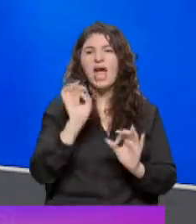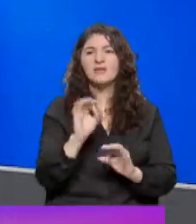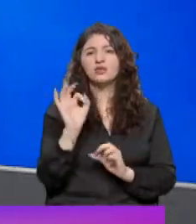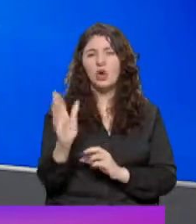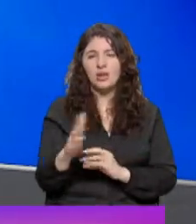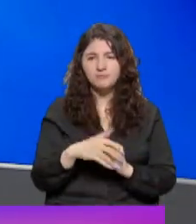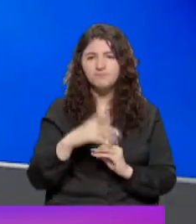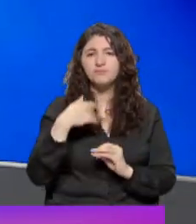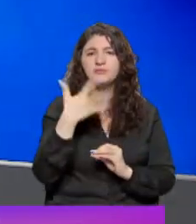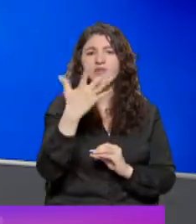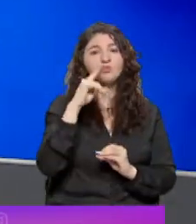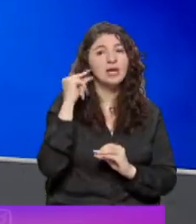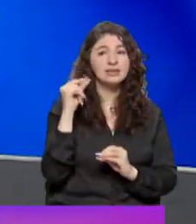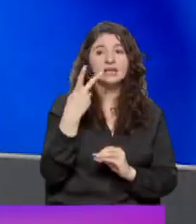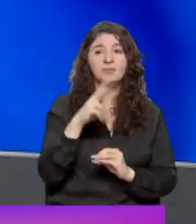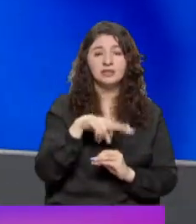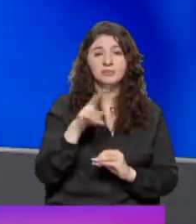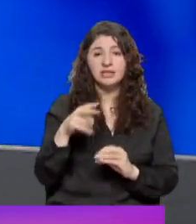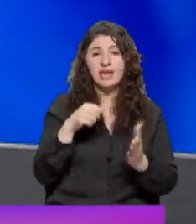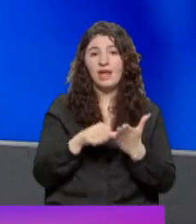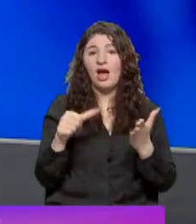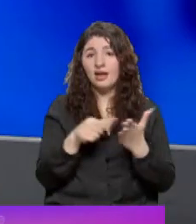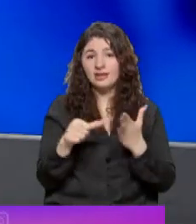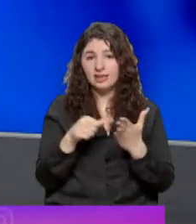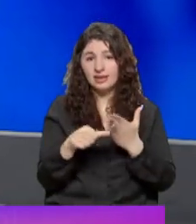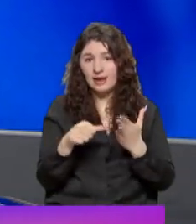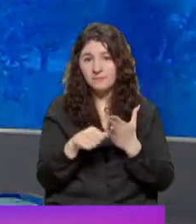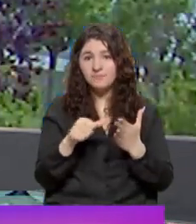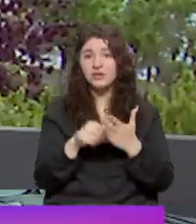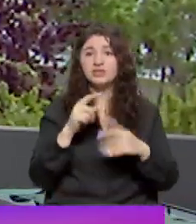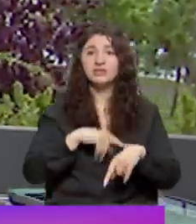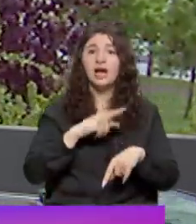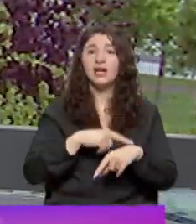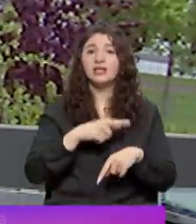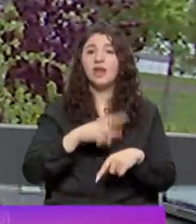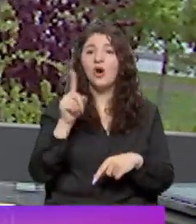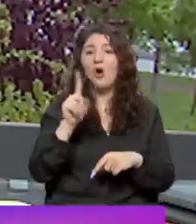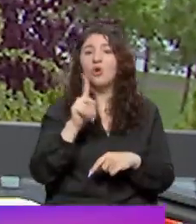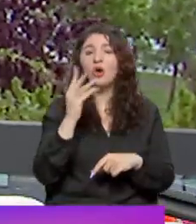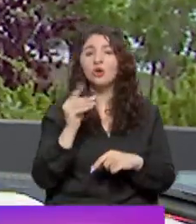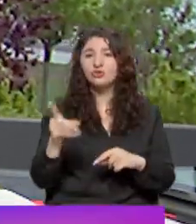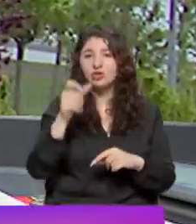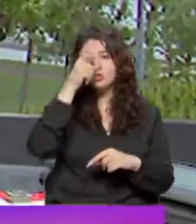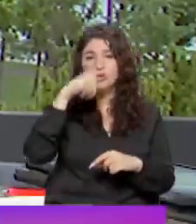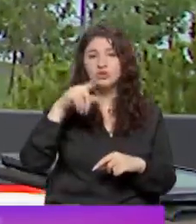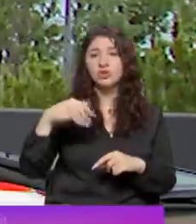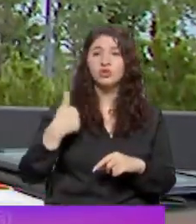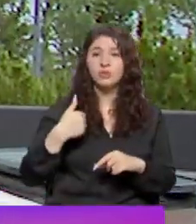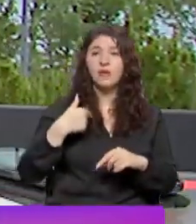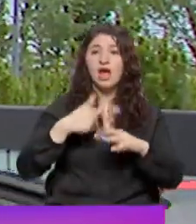hemen şöyle Biz 5 Mayıs 2022 tarihinde saatlerde onu gösterdiğinde Tüh için